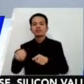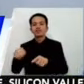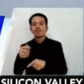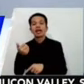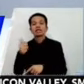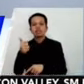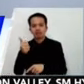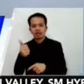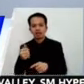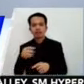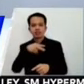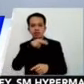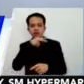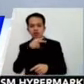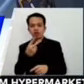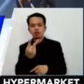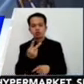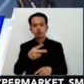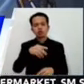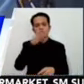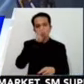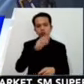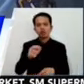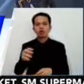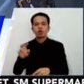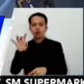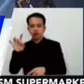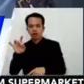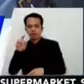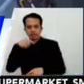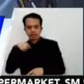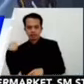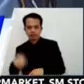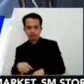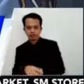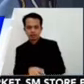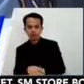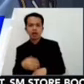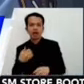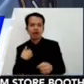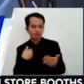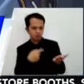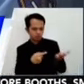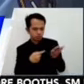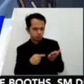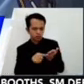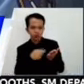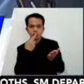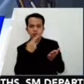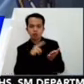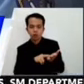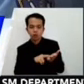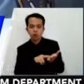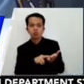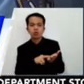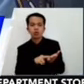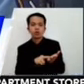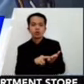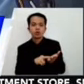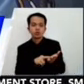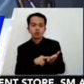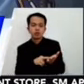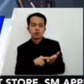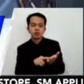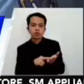Pilipino walong Chinese nationals Meron po kaming na-receive na report ah na yung